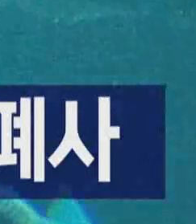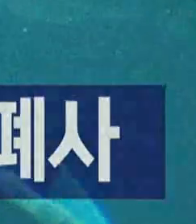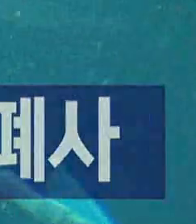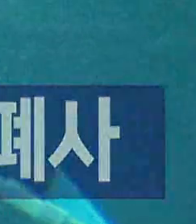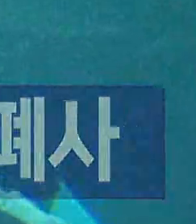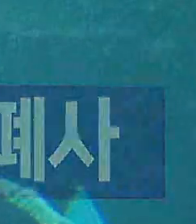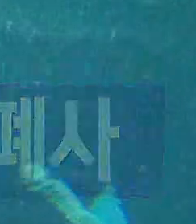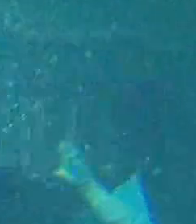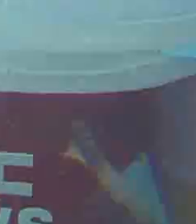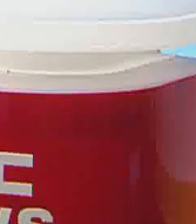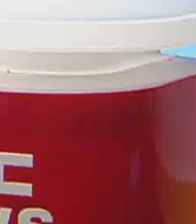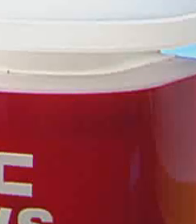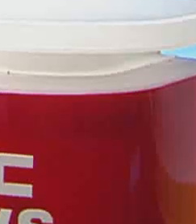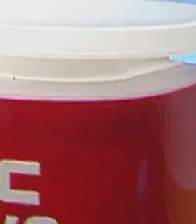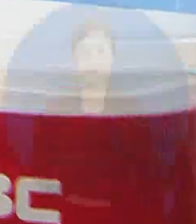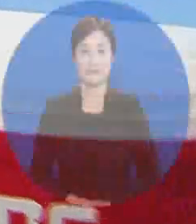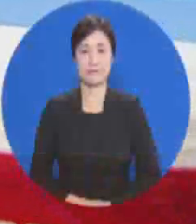고래입니다.